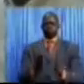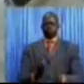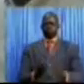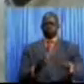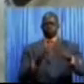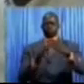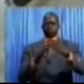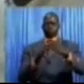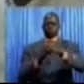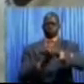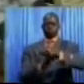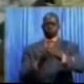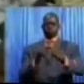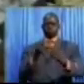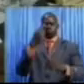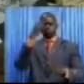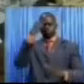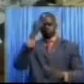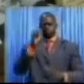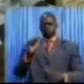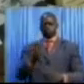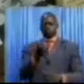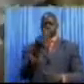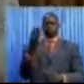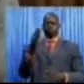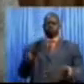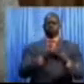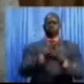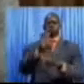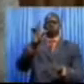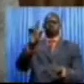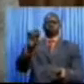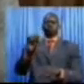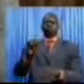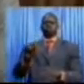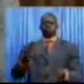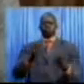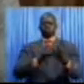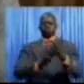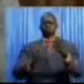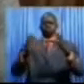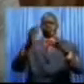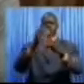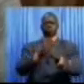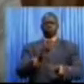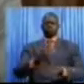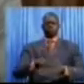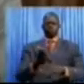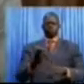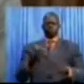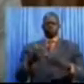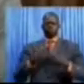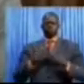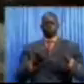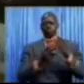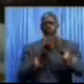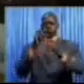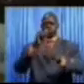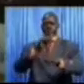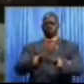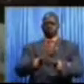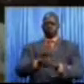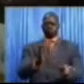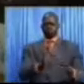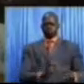son mémoire. 14 sur 20, c'est la note qu'a obtenue Suzanne Nouma après avoir présenté son travail sur la